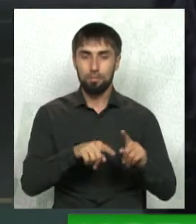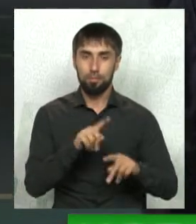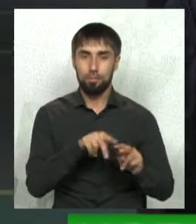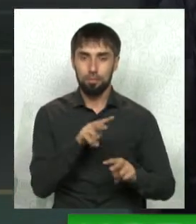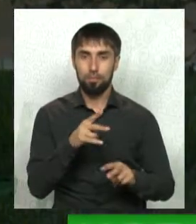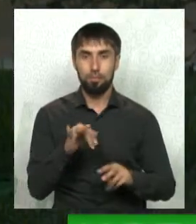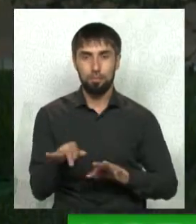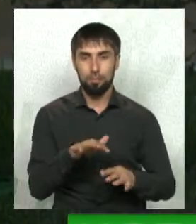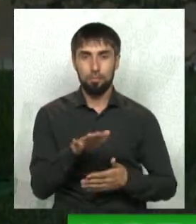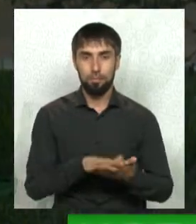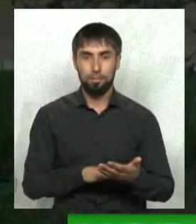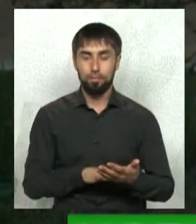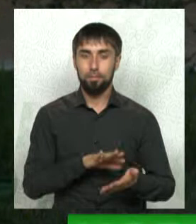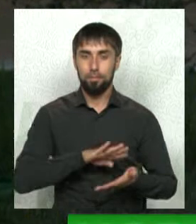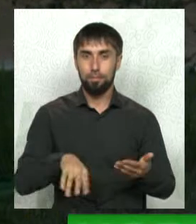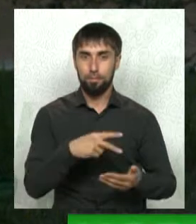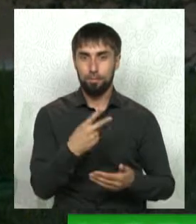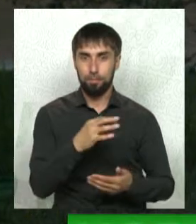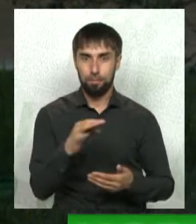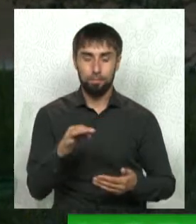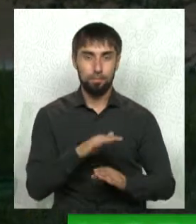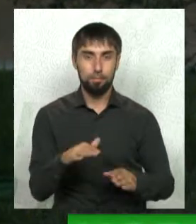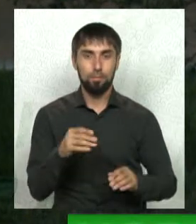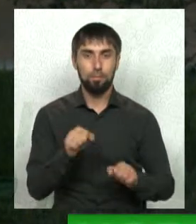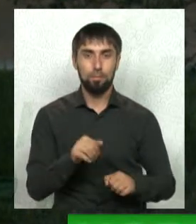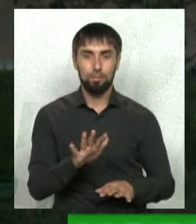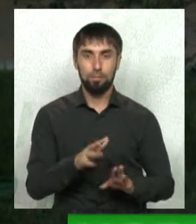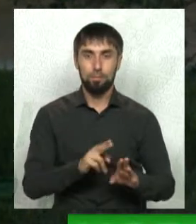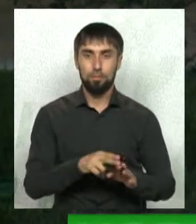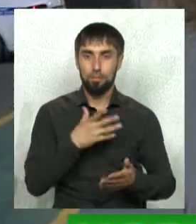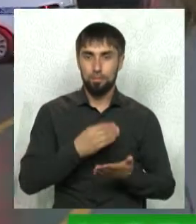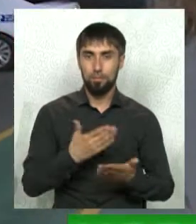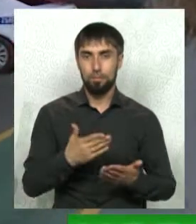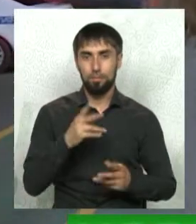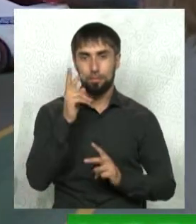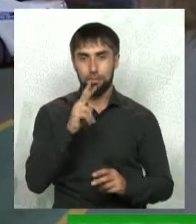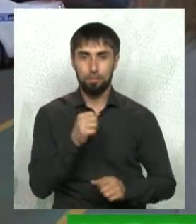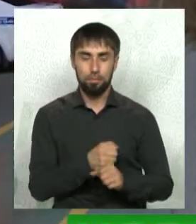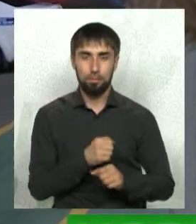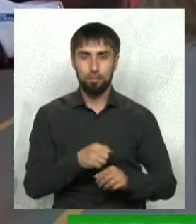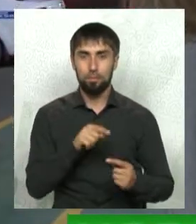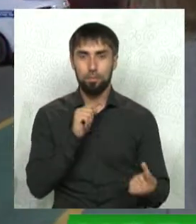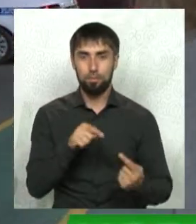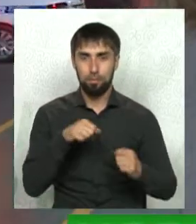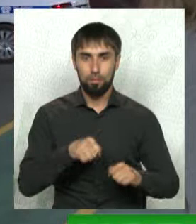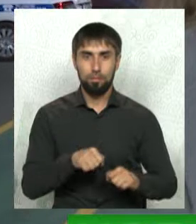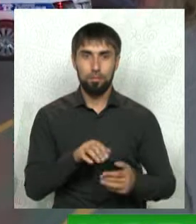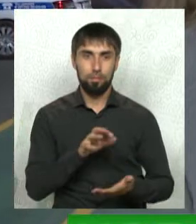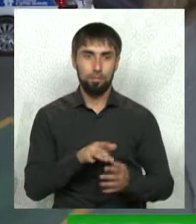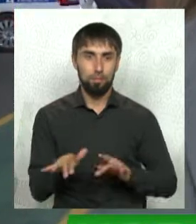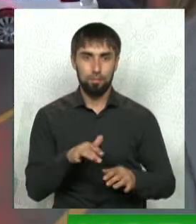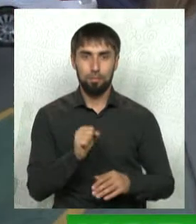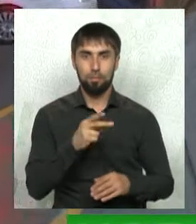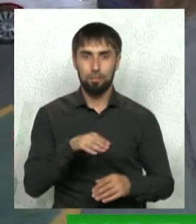рейдовые мероприятия дальше. После 22:00 дети могут осознанно или по незнанию совершить противоправное деяние. Речь идет об